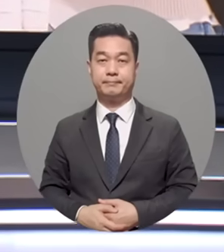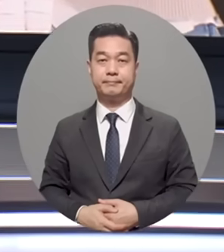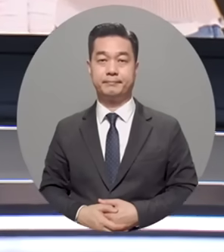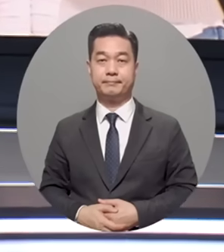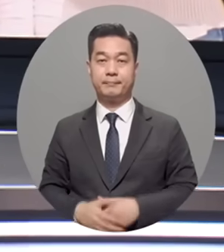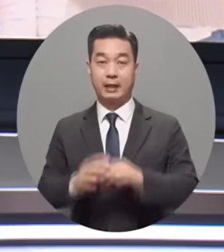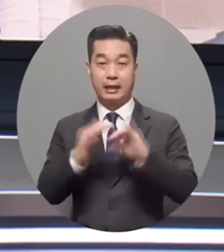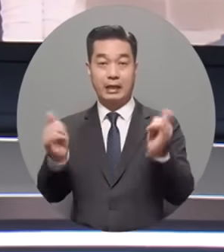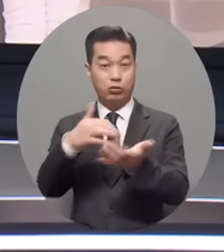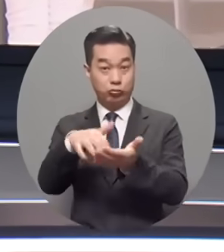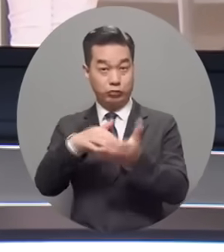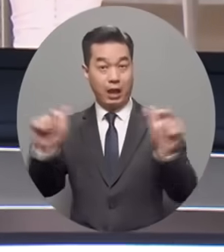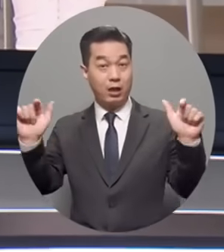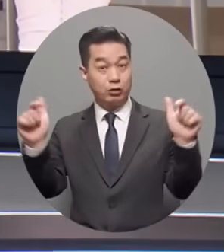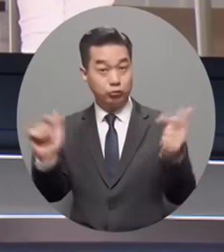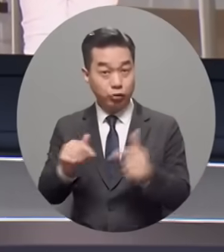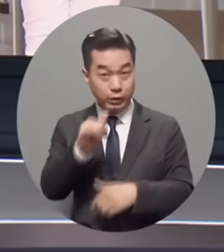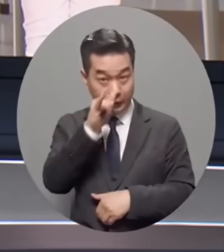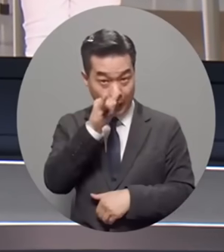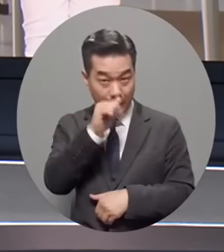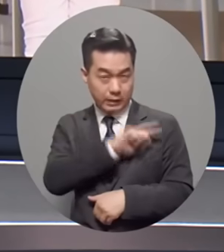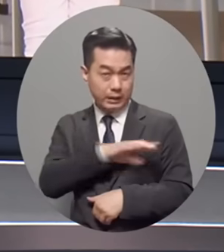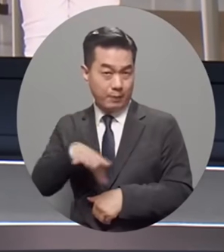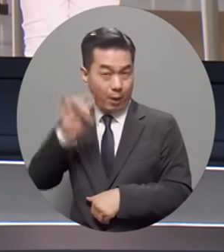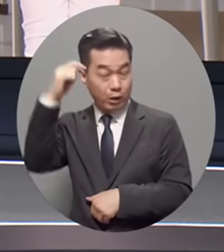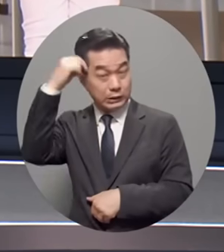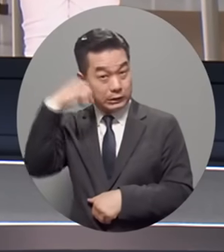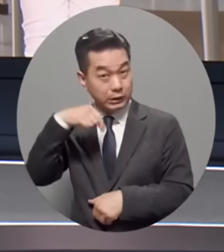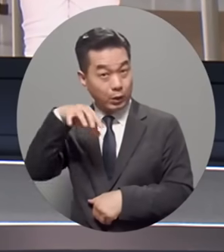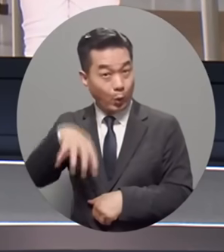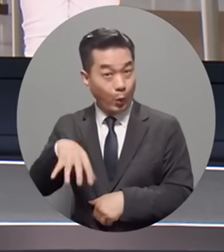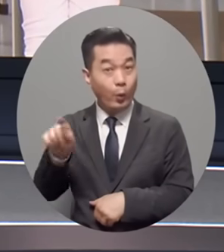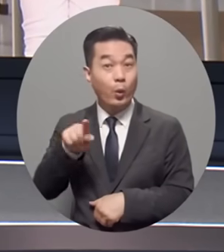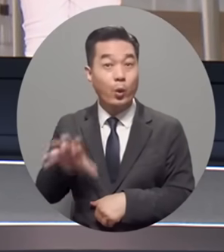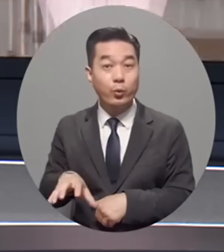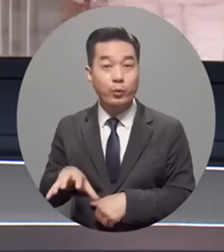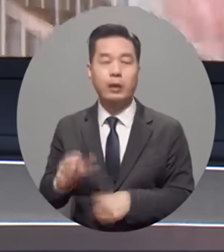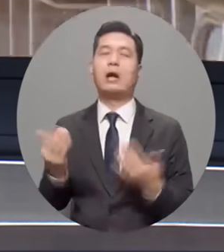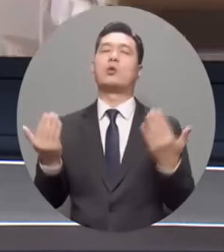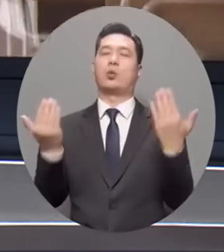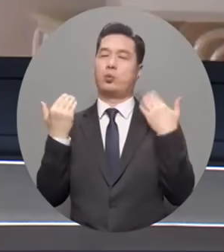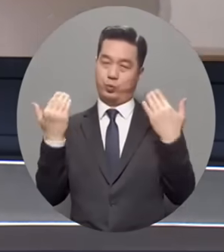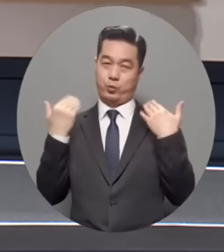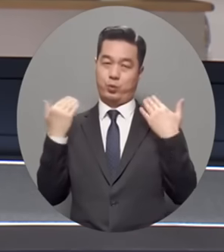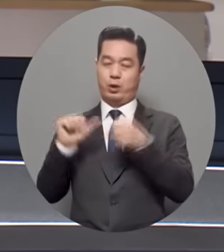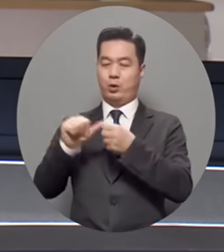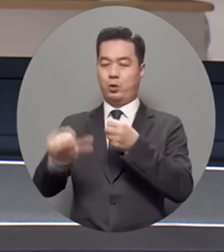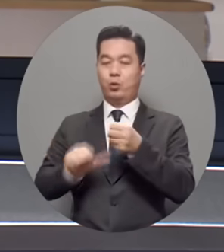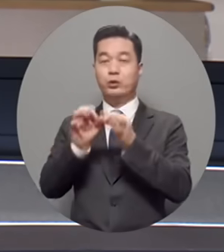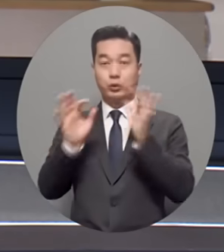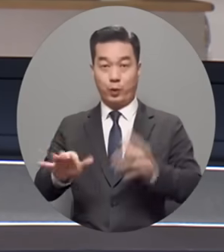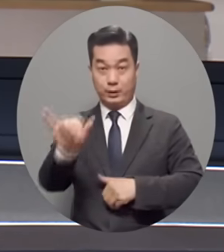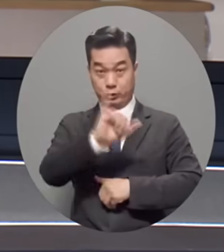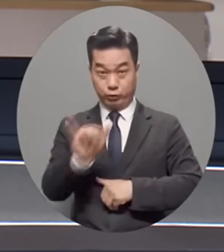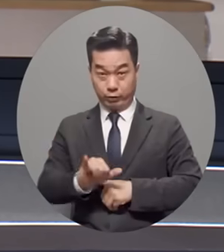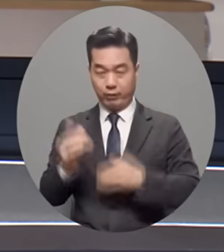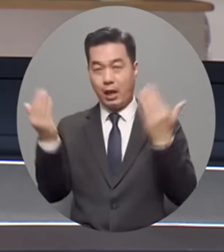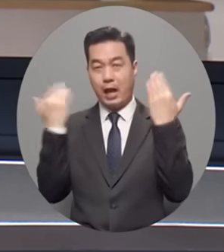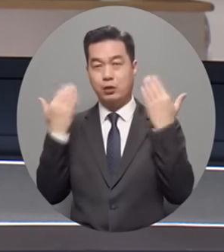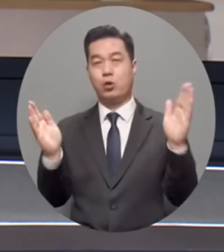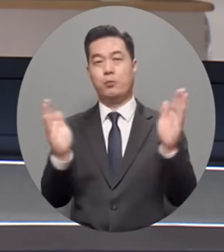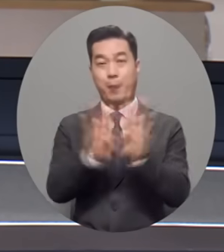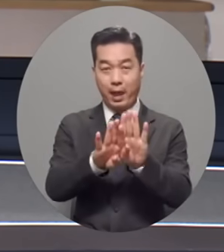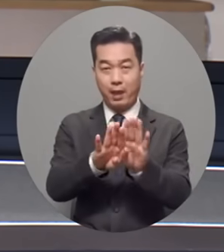인구가 줄어들고 있다는 걸 가장 먼저 체감하는 곳은 학교입니다. 지난 5년 동안 전국에서 사라진 학교는